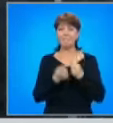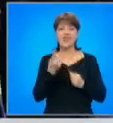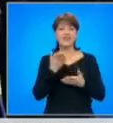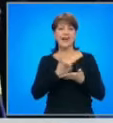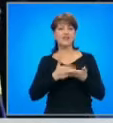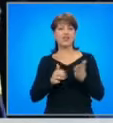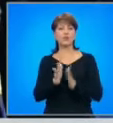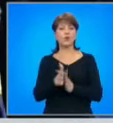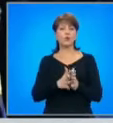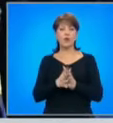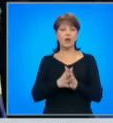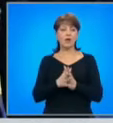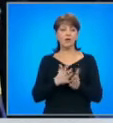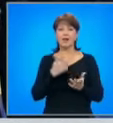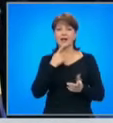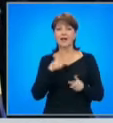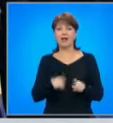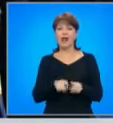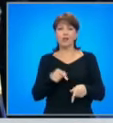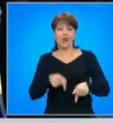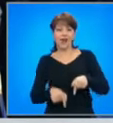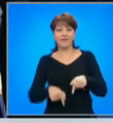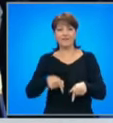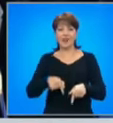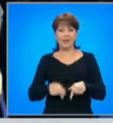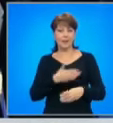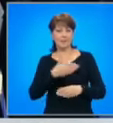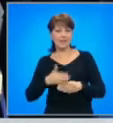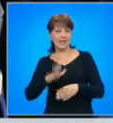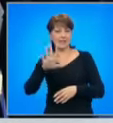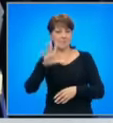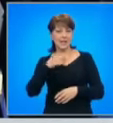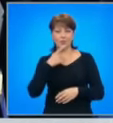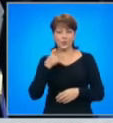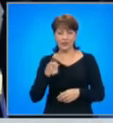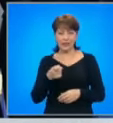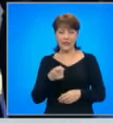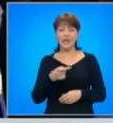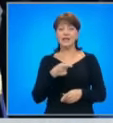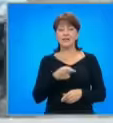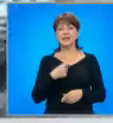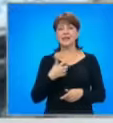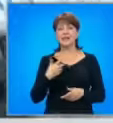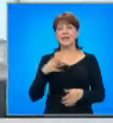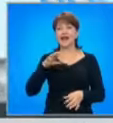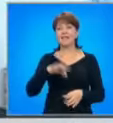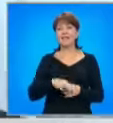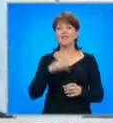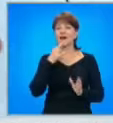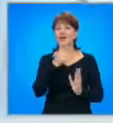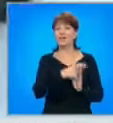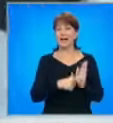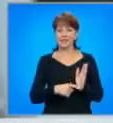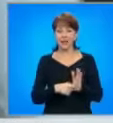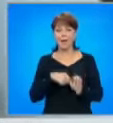населението някак си се инвалидизира в последните 2 години, за да може да гласува с любимата хартия на бюлетина. МВР